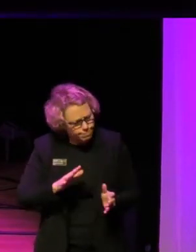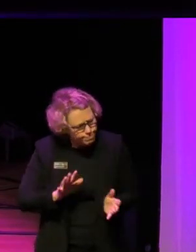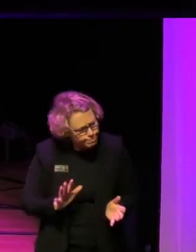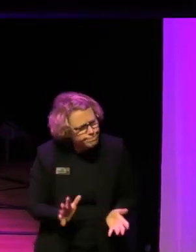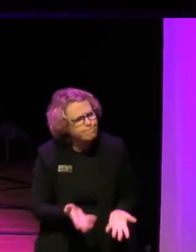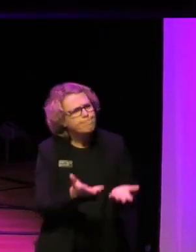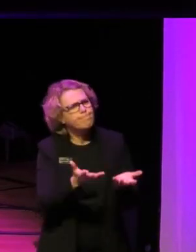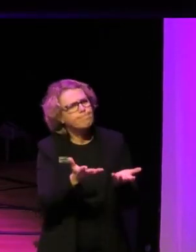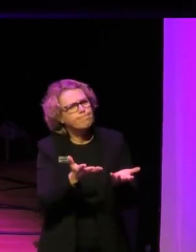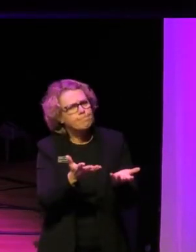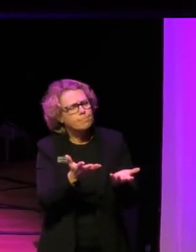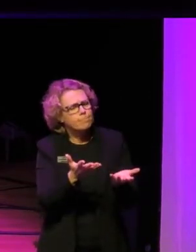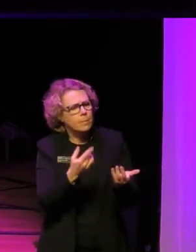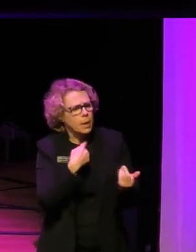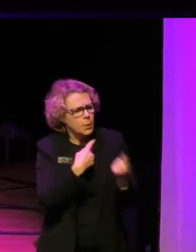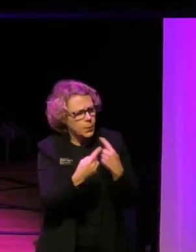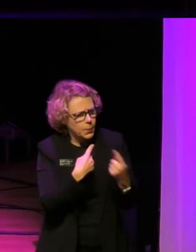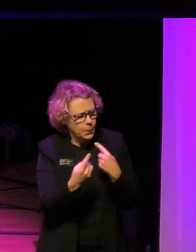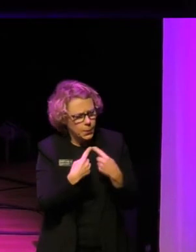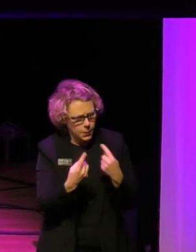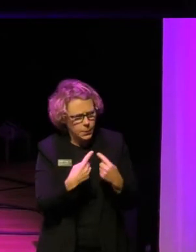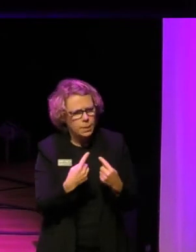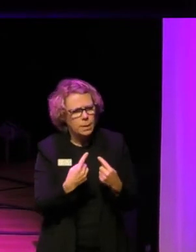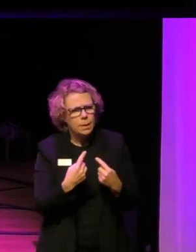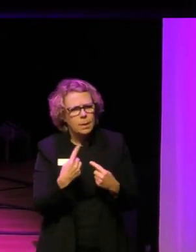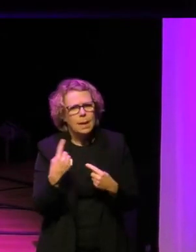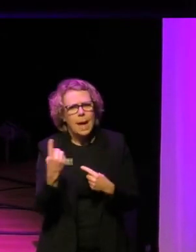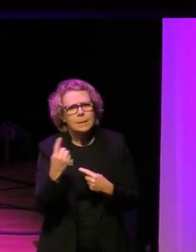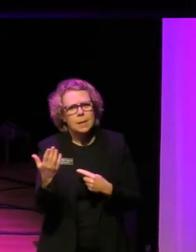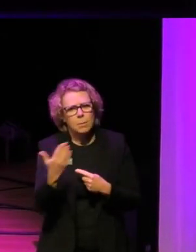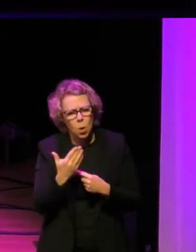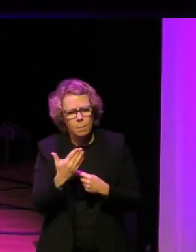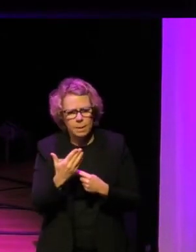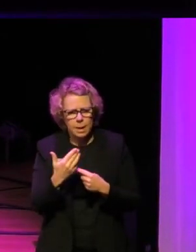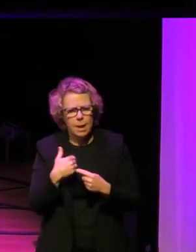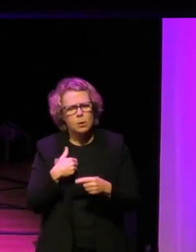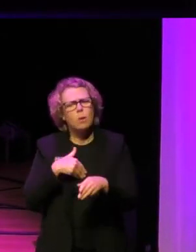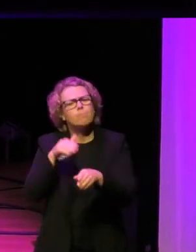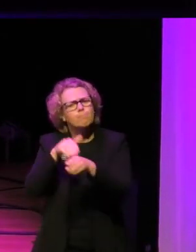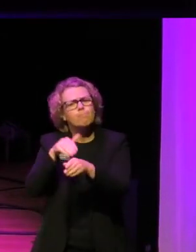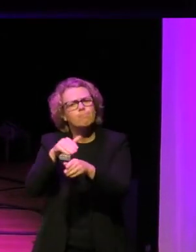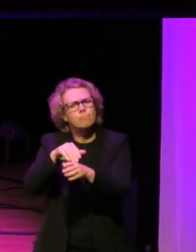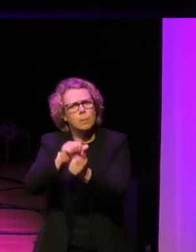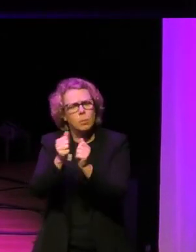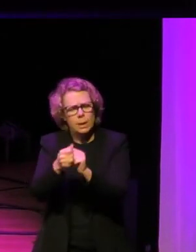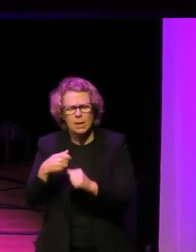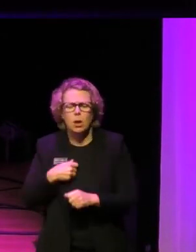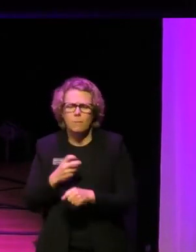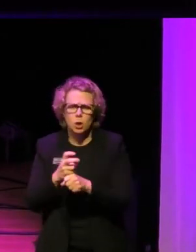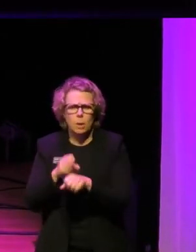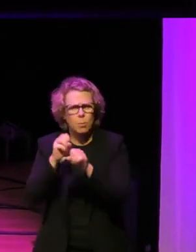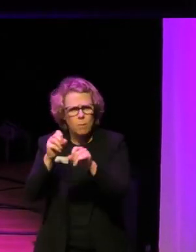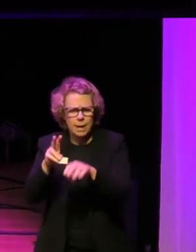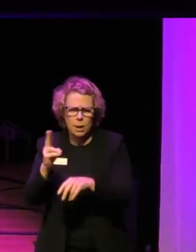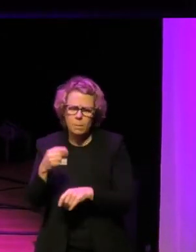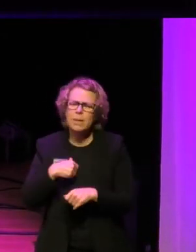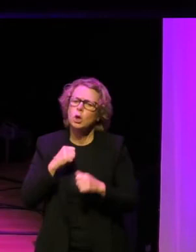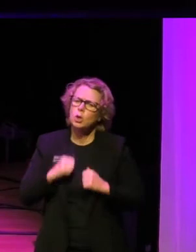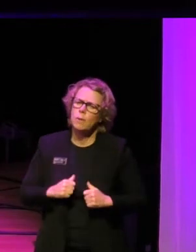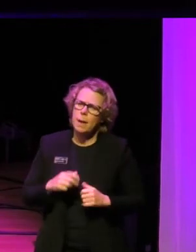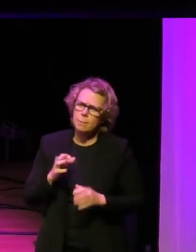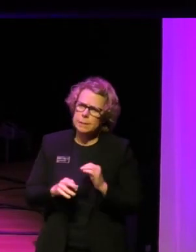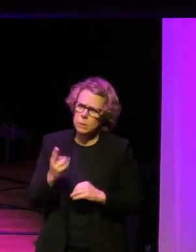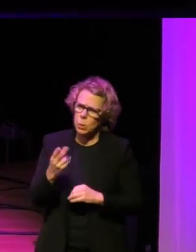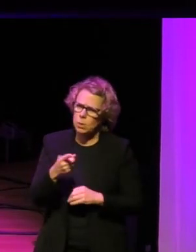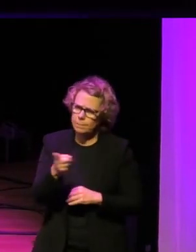att påverka, prata om ensamkommande situation till politiker, att påverka lite. Men tyvärr just nu,